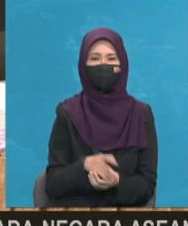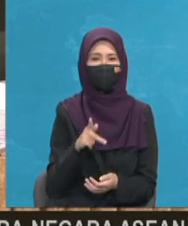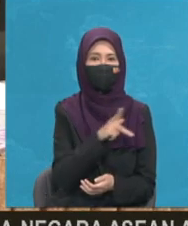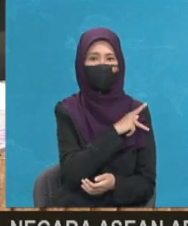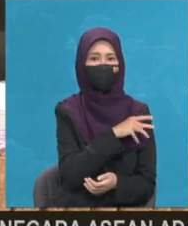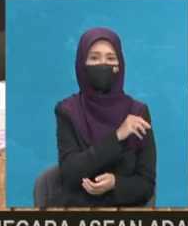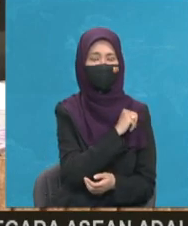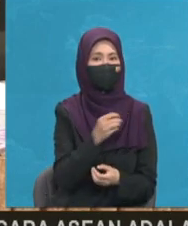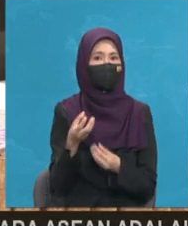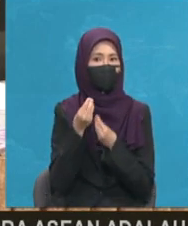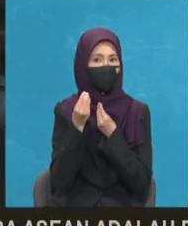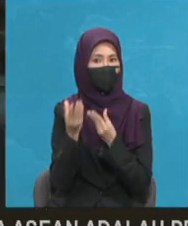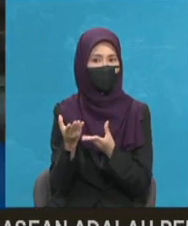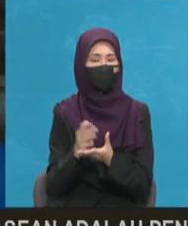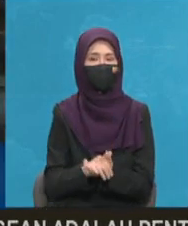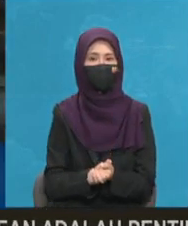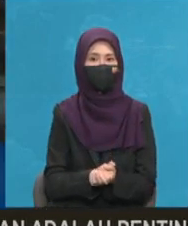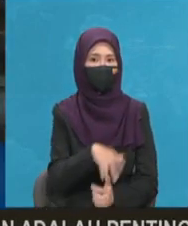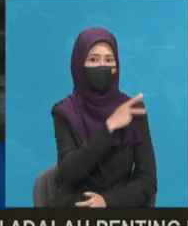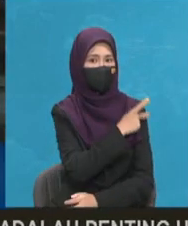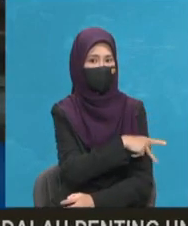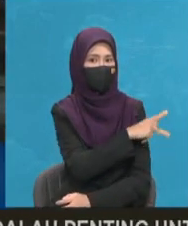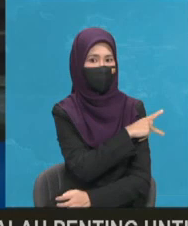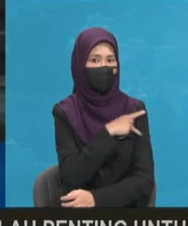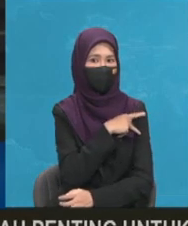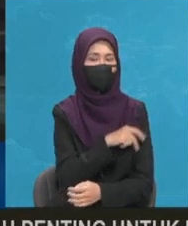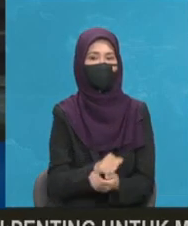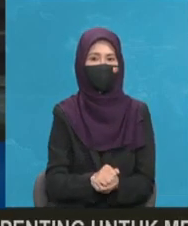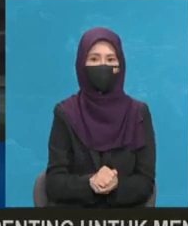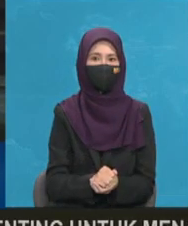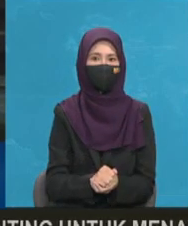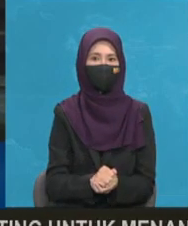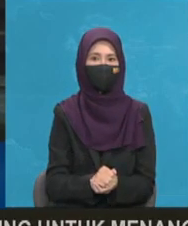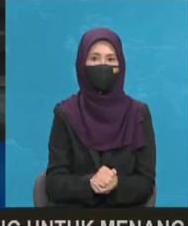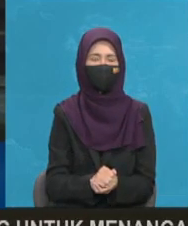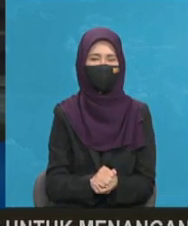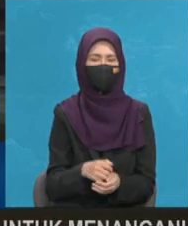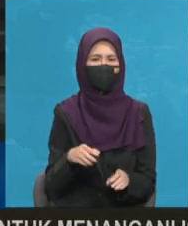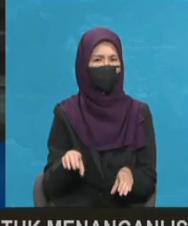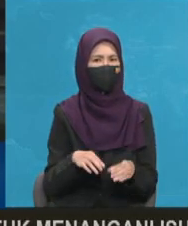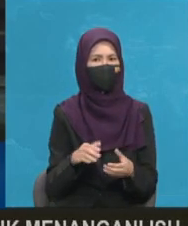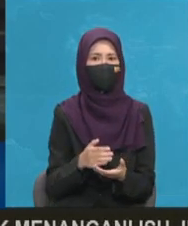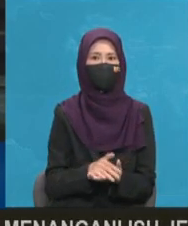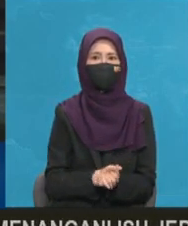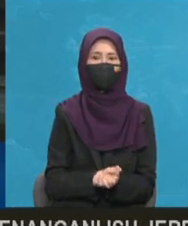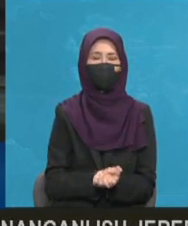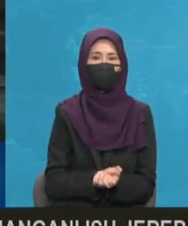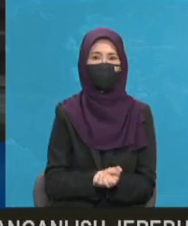Kementerian Kesehatan memaklumkan bahwa peringatan klinik Bachsin asyik opis Mabes bergerak akan dijalankan seperti berikut